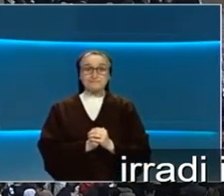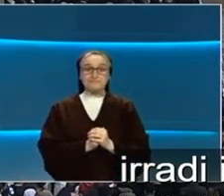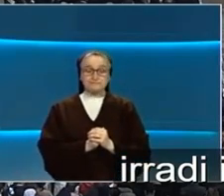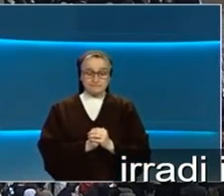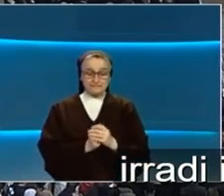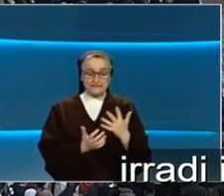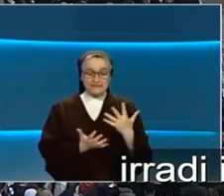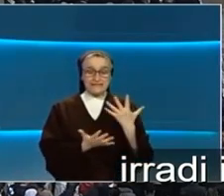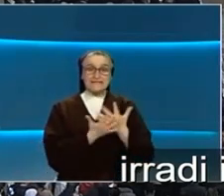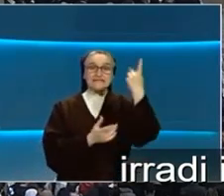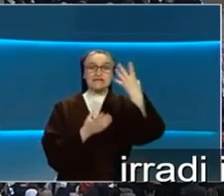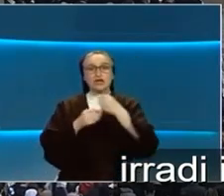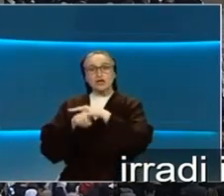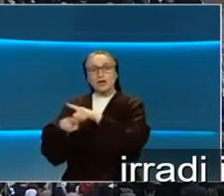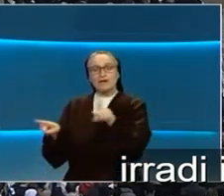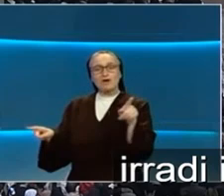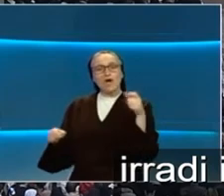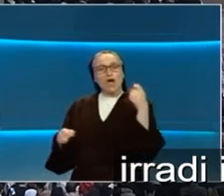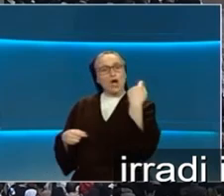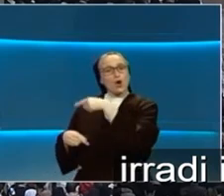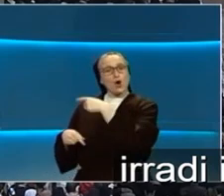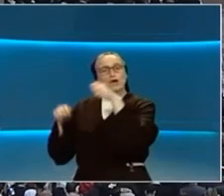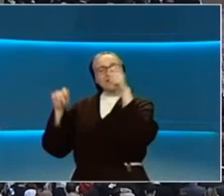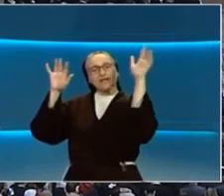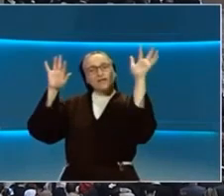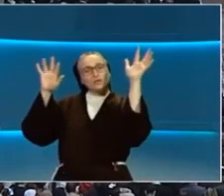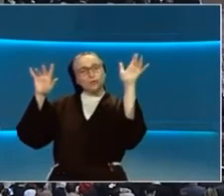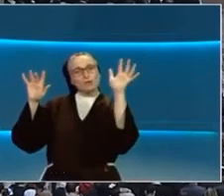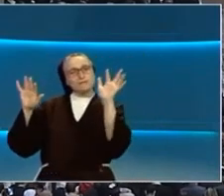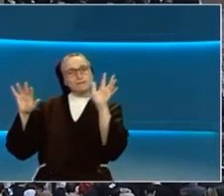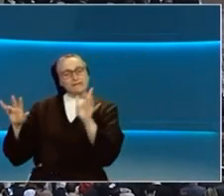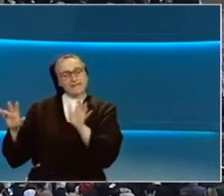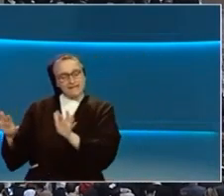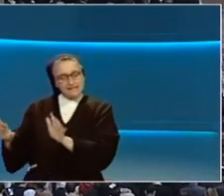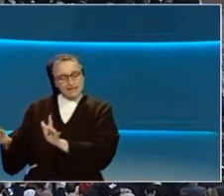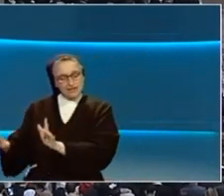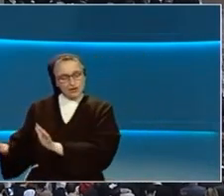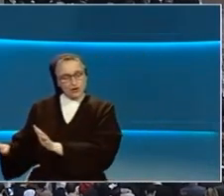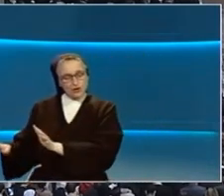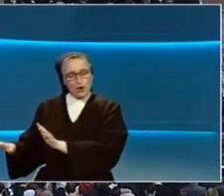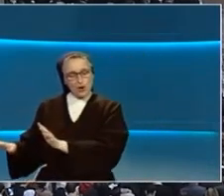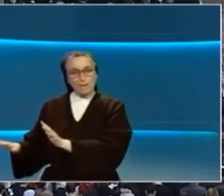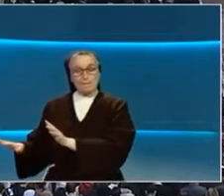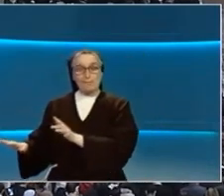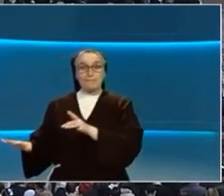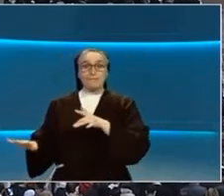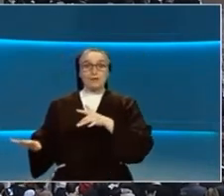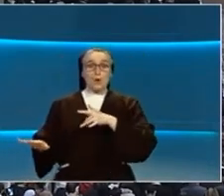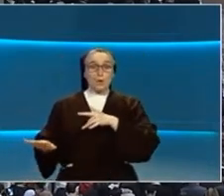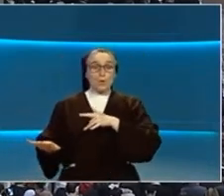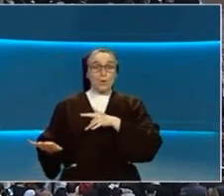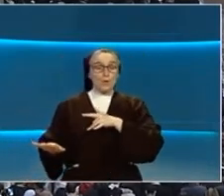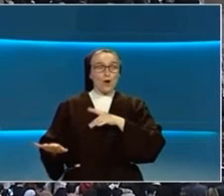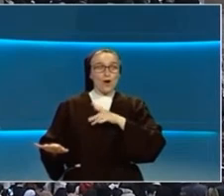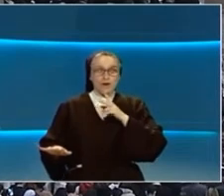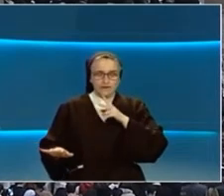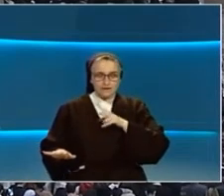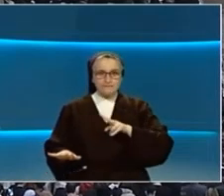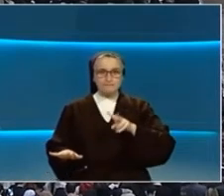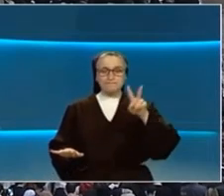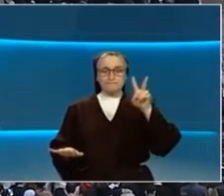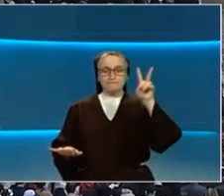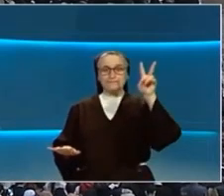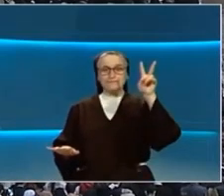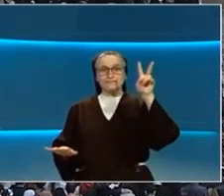Dominus vobiscum, et cum spiritu tuo, sursum